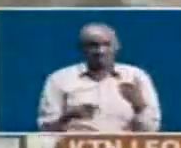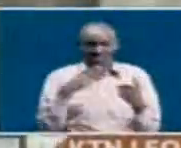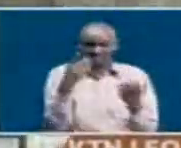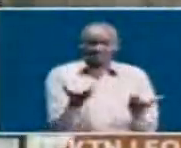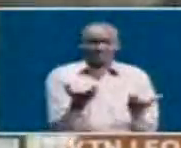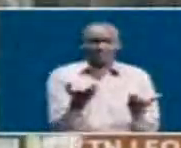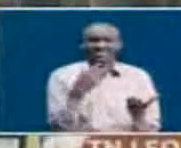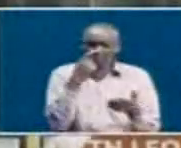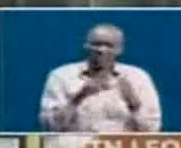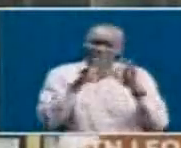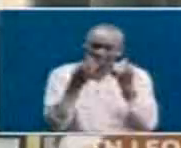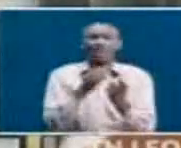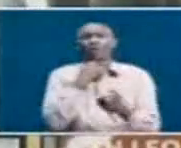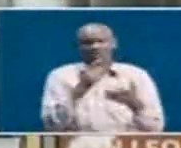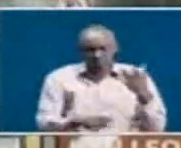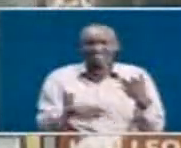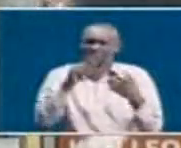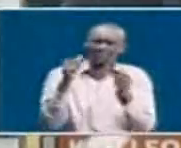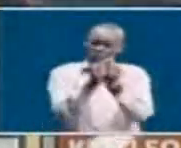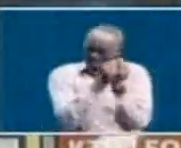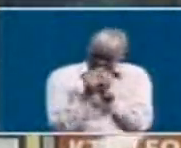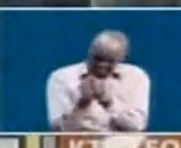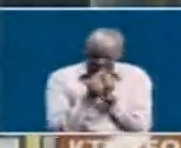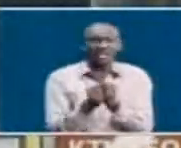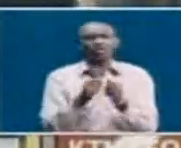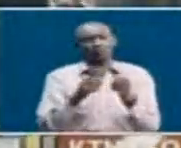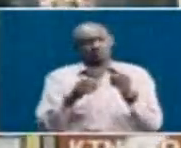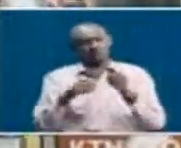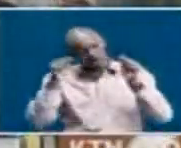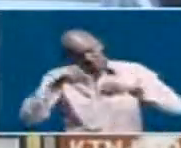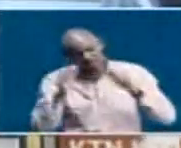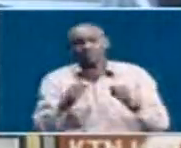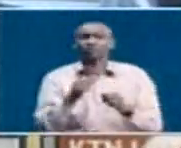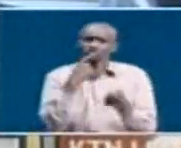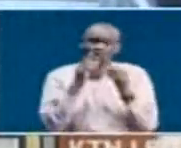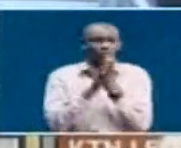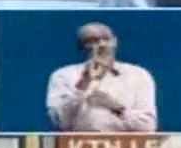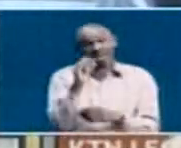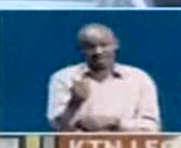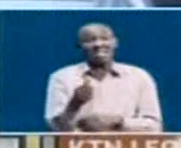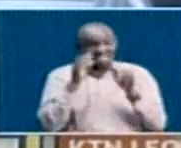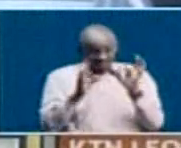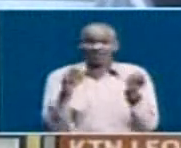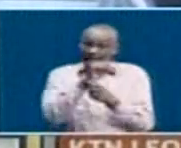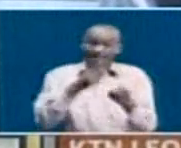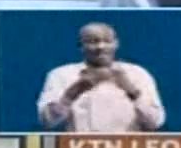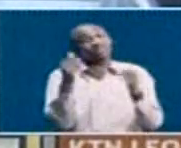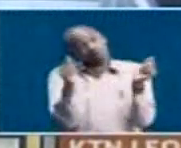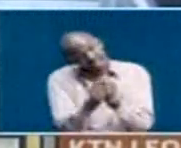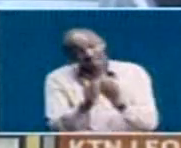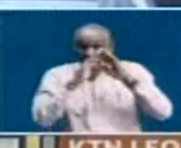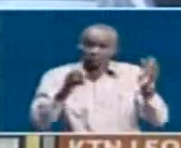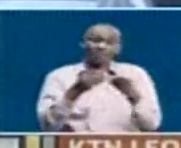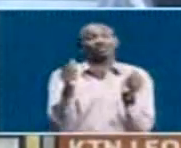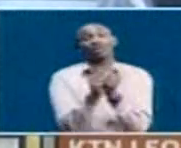hilo, huku familia ikitakikana kuwa kitu kimoja na kushauriana bila siri. Kama ni magari mwanunua pamoja, kama ni manyumba mwanunua